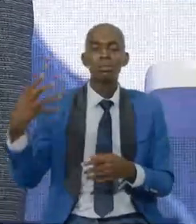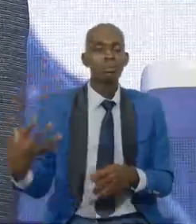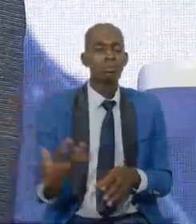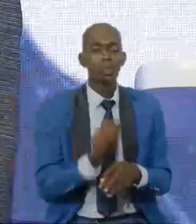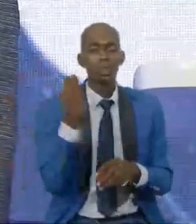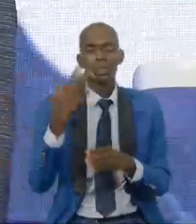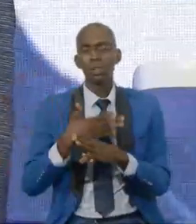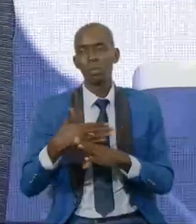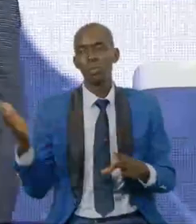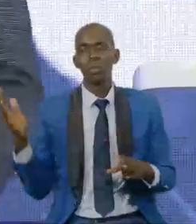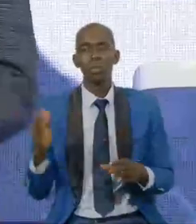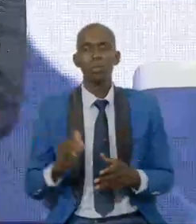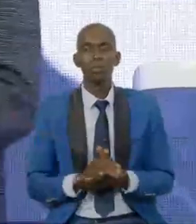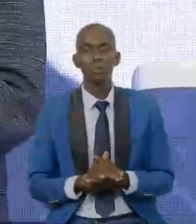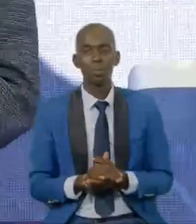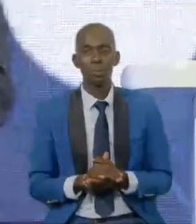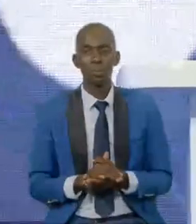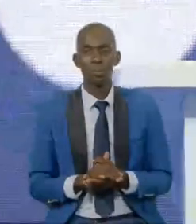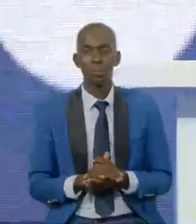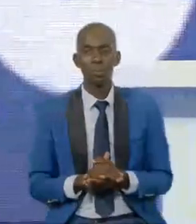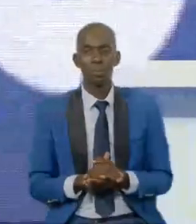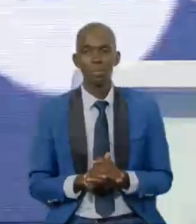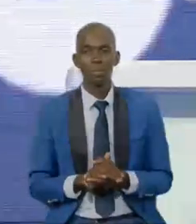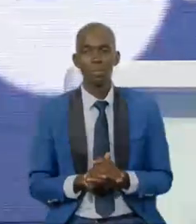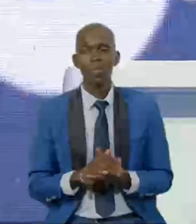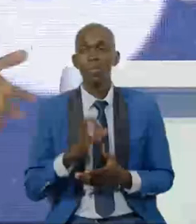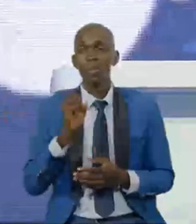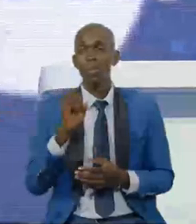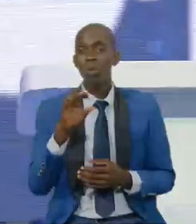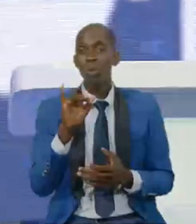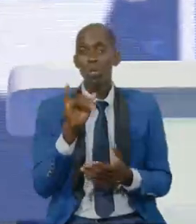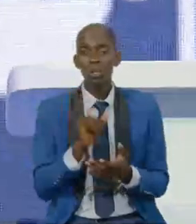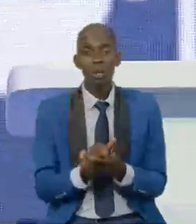Et le châtiment pour le péché est ôté.